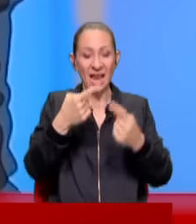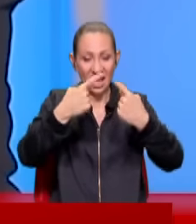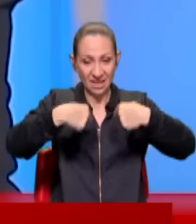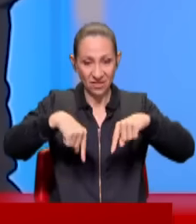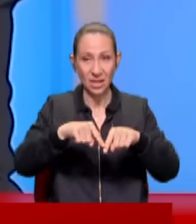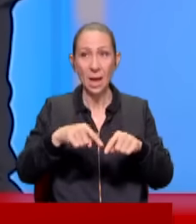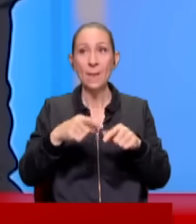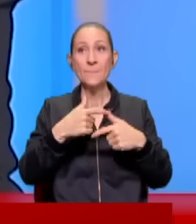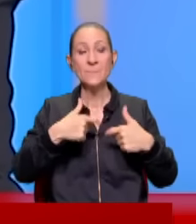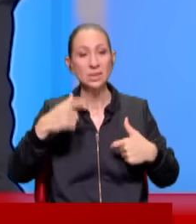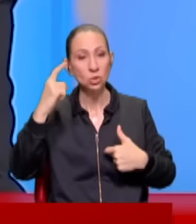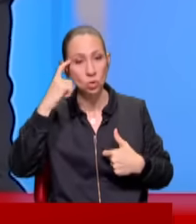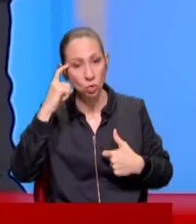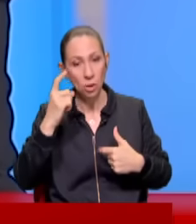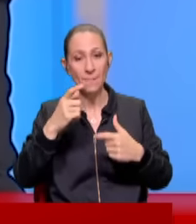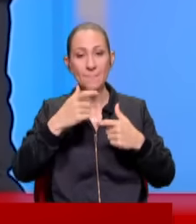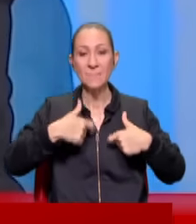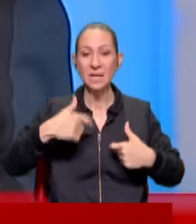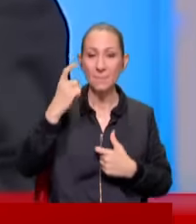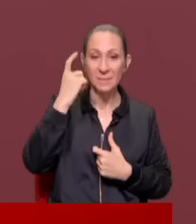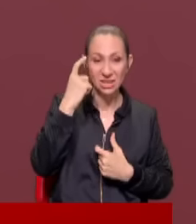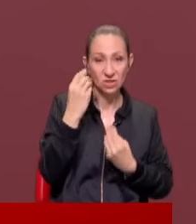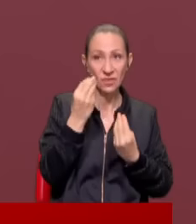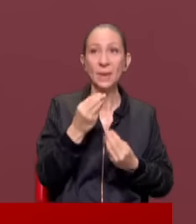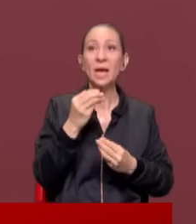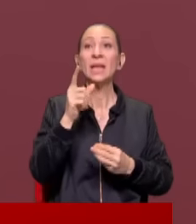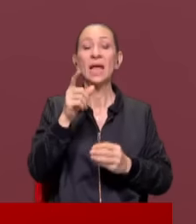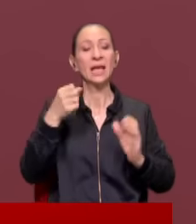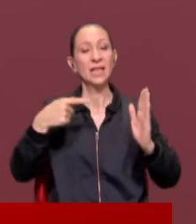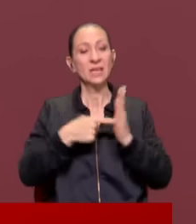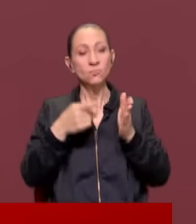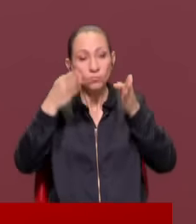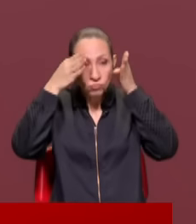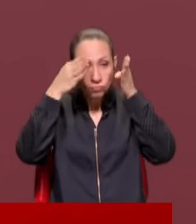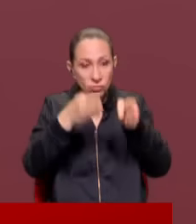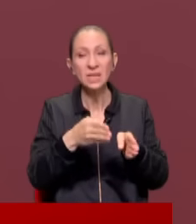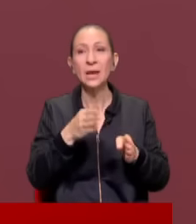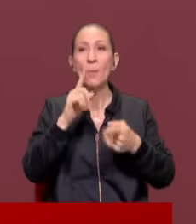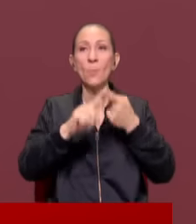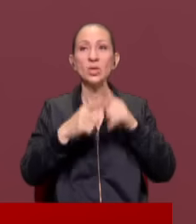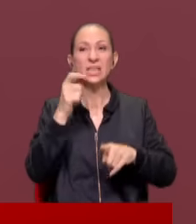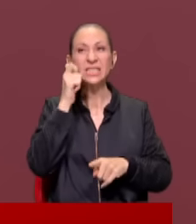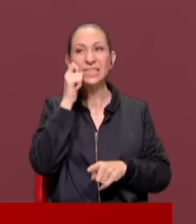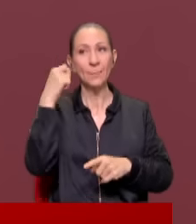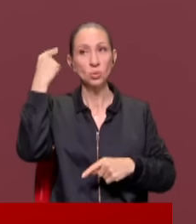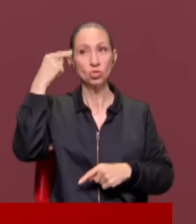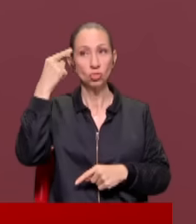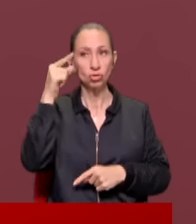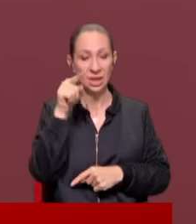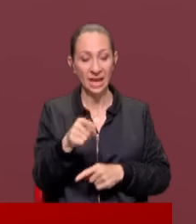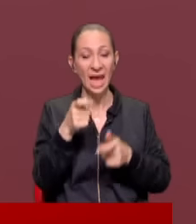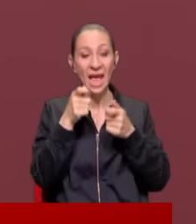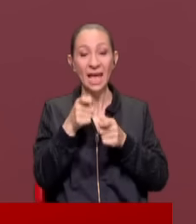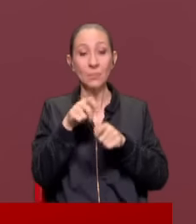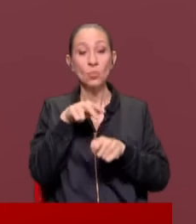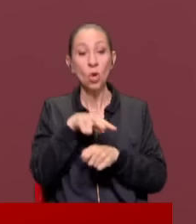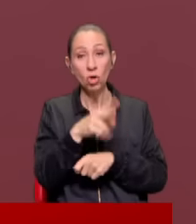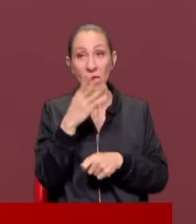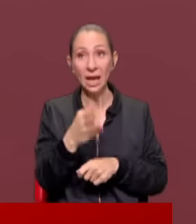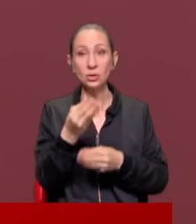etrafında milli şuuru, milli bilinci vermek istiyoruz. İdeolojik saplantılarını, siyasal İslamcı düşüncelerini eğitim yolu